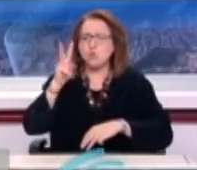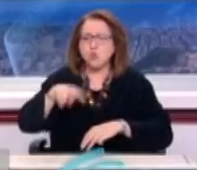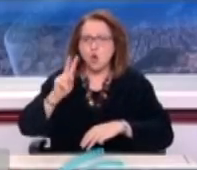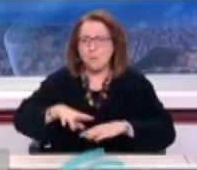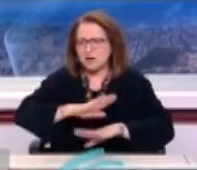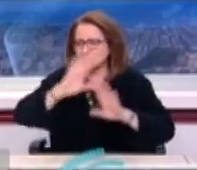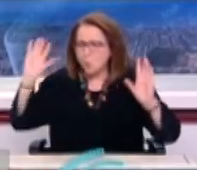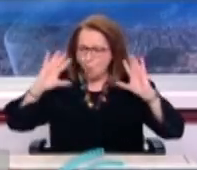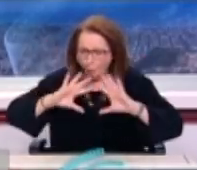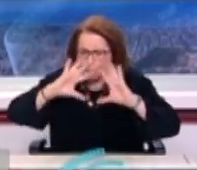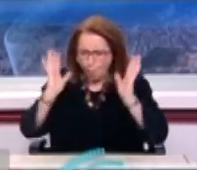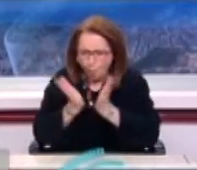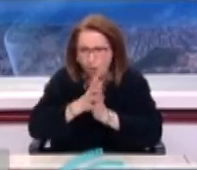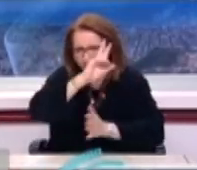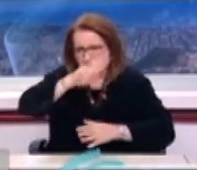και Ζακύνθου,